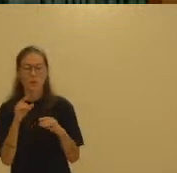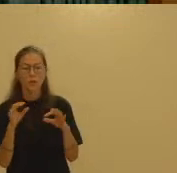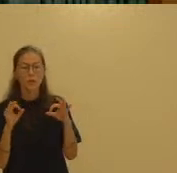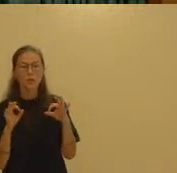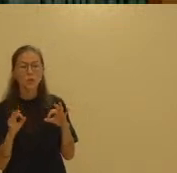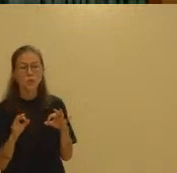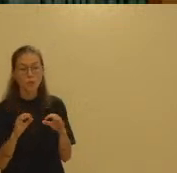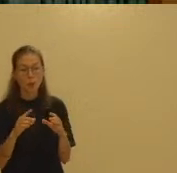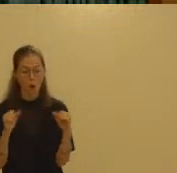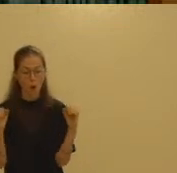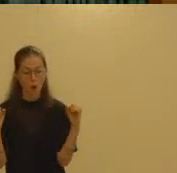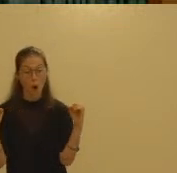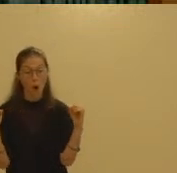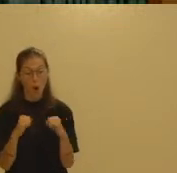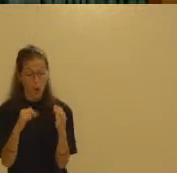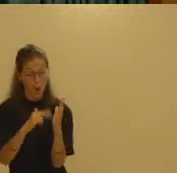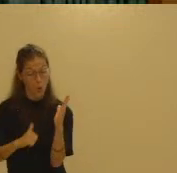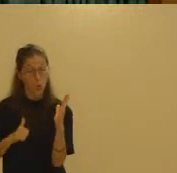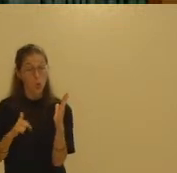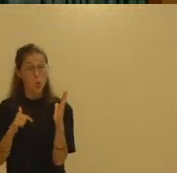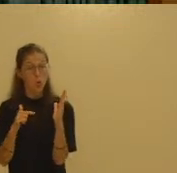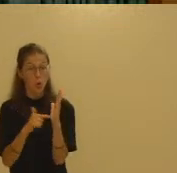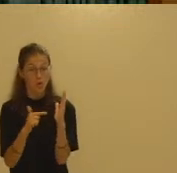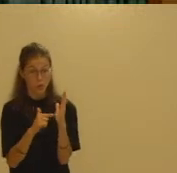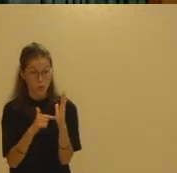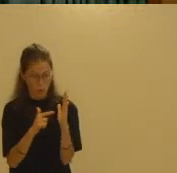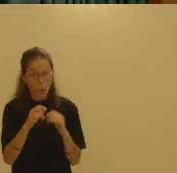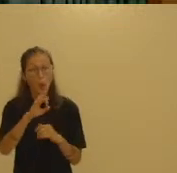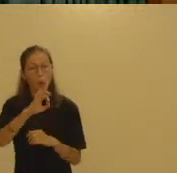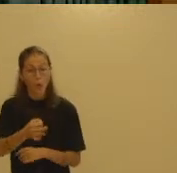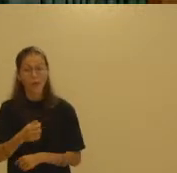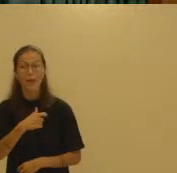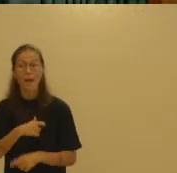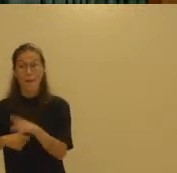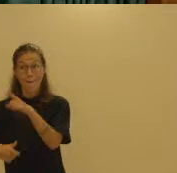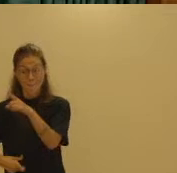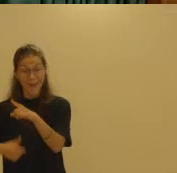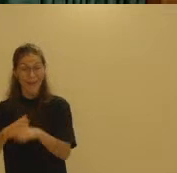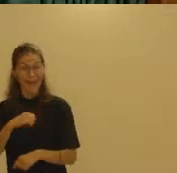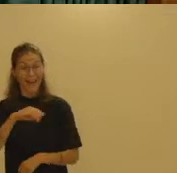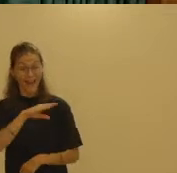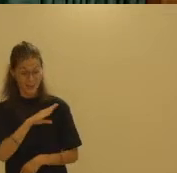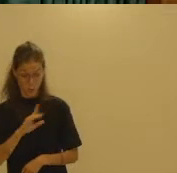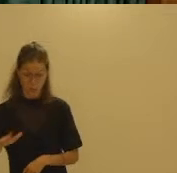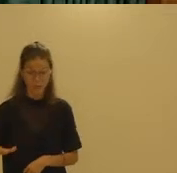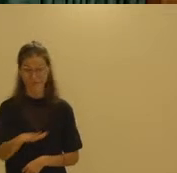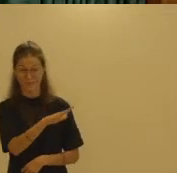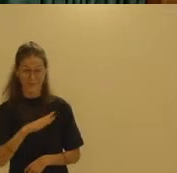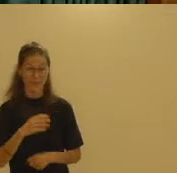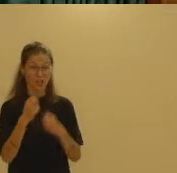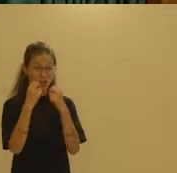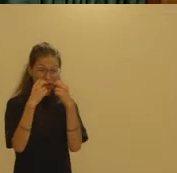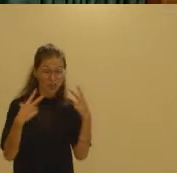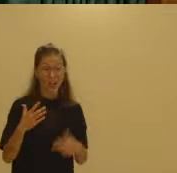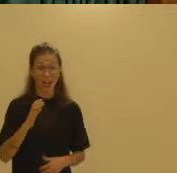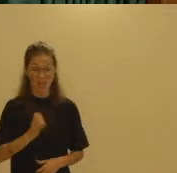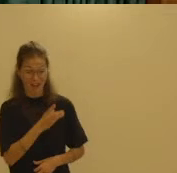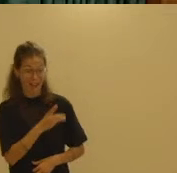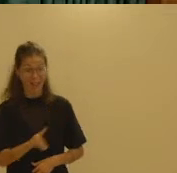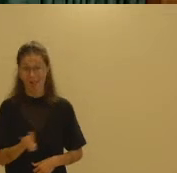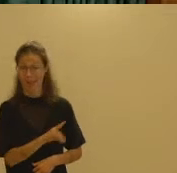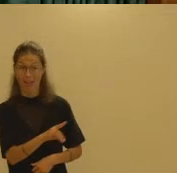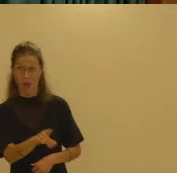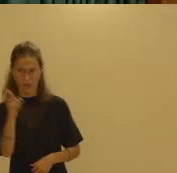la convention, elle est signée, donc effectivement, le maire est responsable des chats, des chiens errants sur la commune, c'est effectivement. Donc, on signe